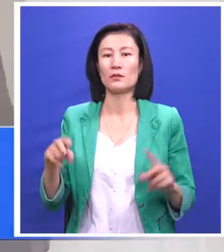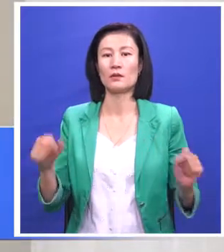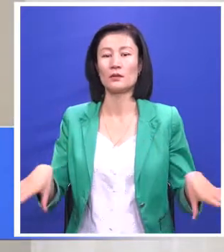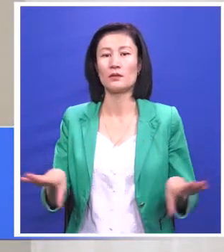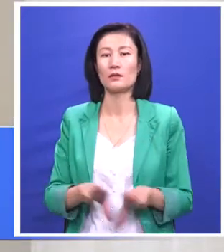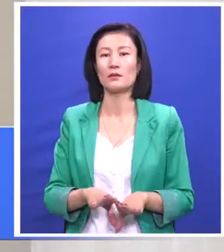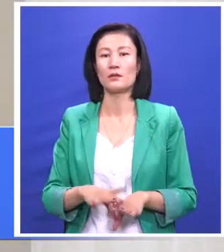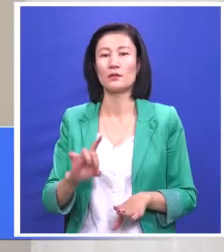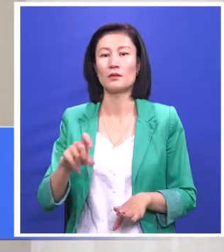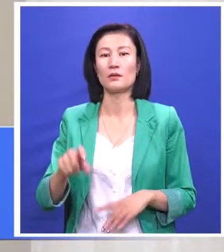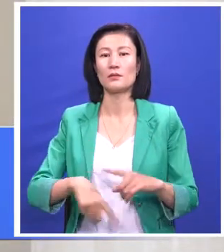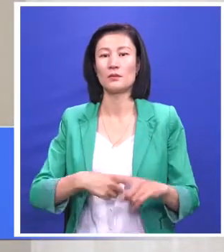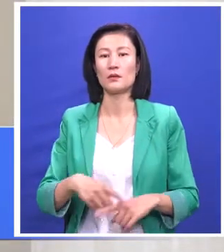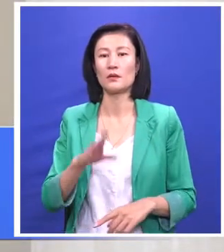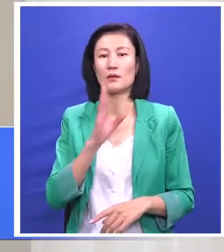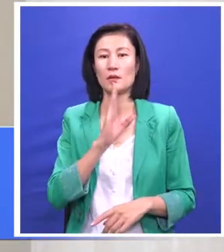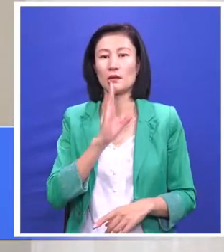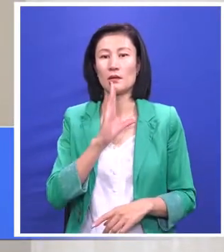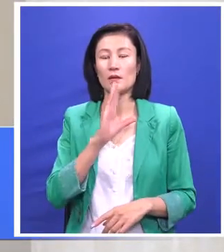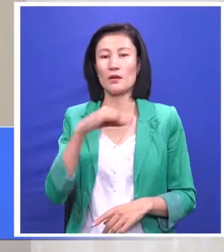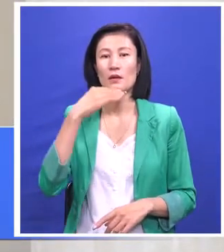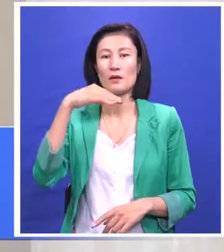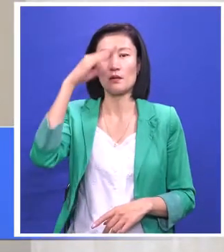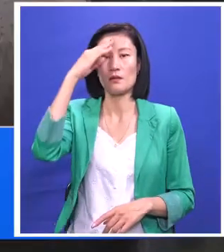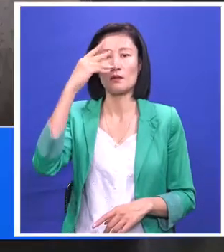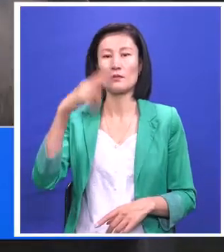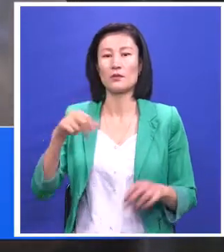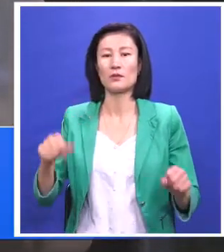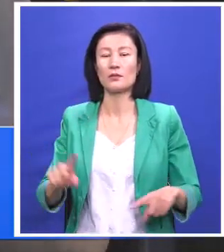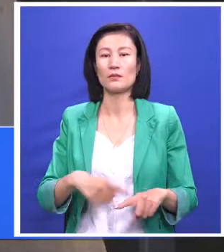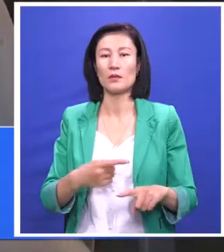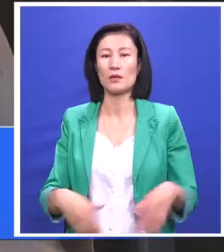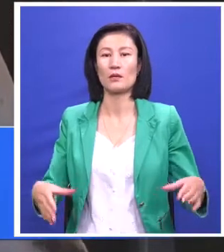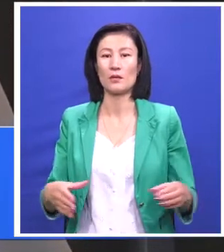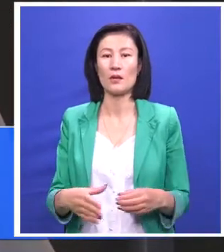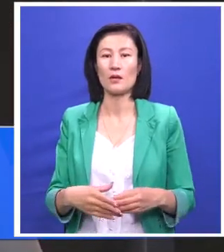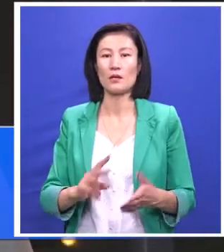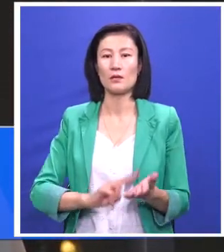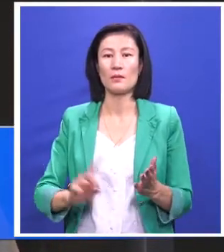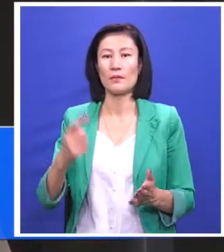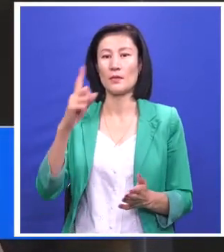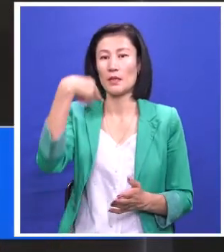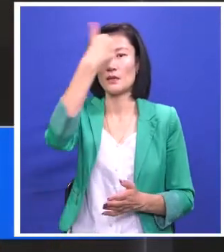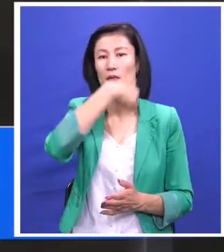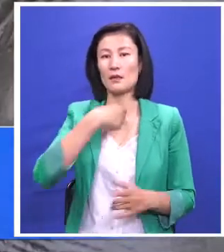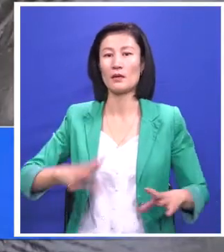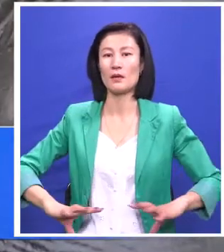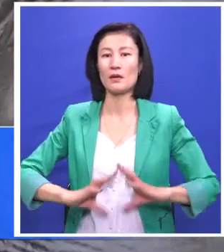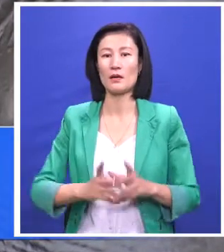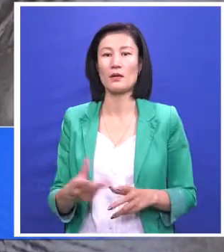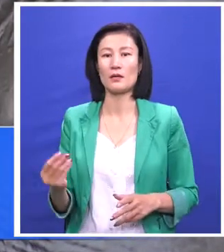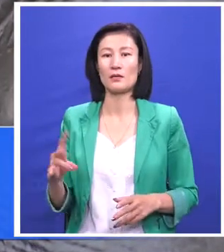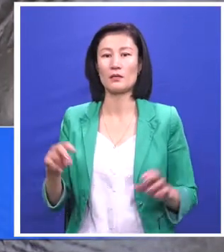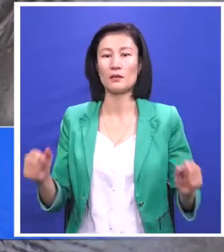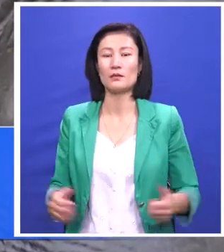Қуатбековпен қатар Рабиға және Роза атты қыздары да әке жолын жалғастырып келеді. Абдымұса Мұратұлының 21-ші ғасырдың әлем ғылымына қосқан